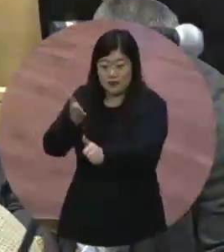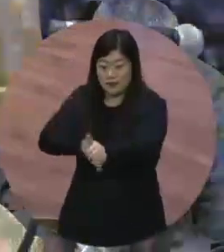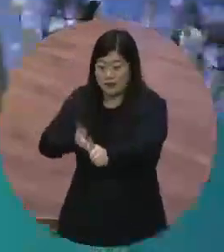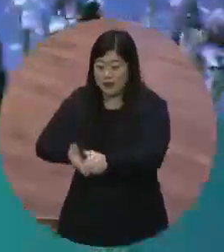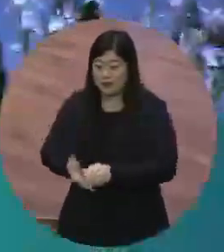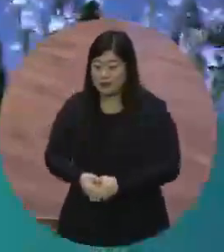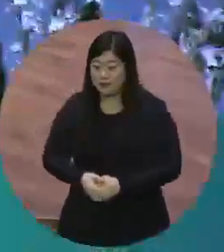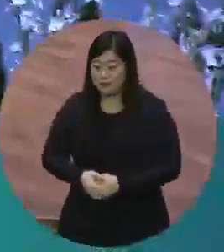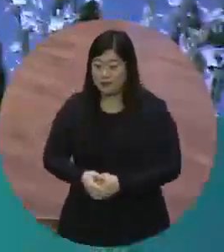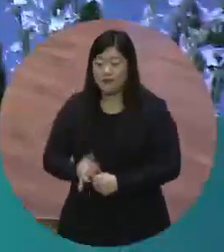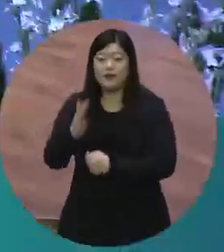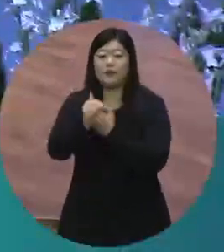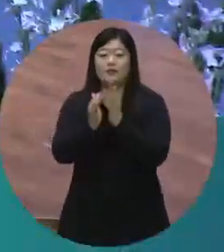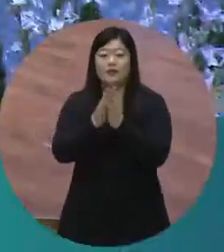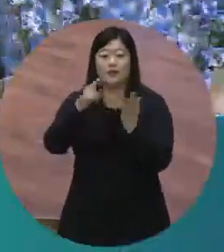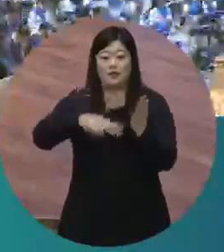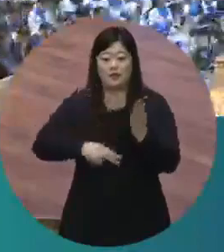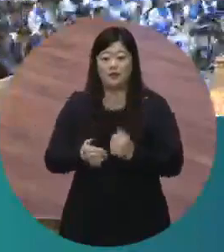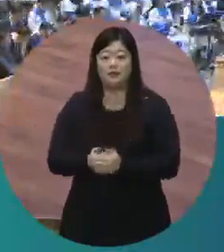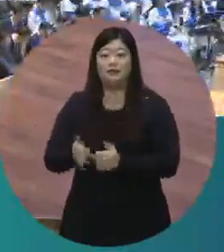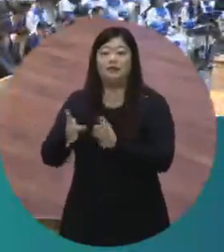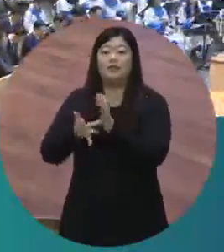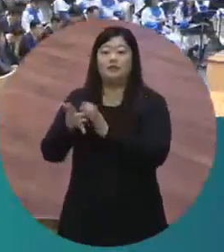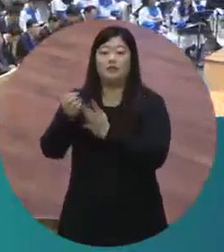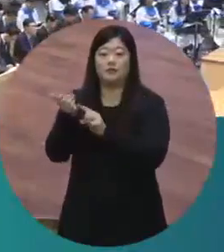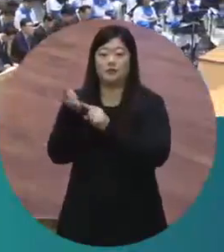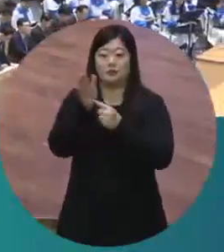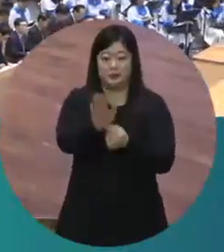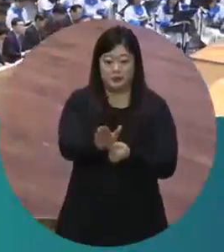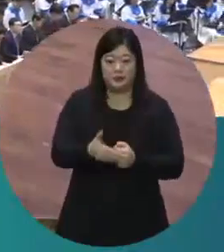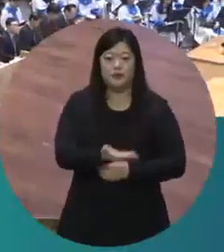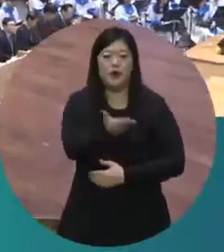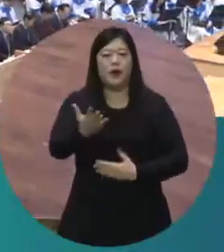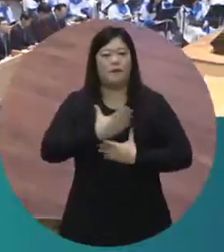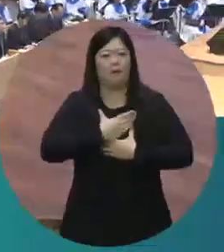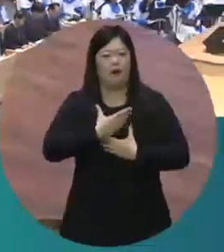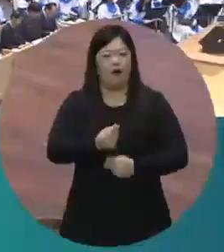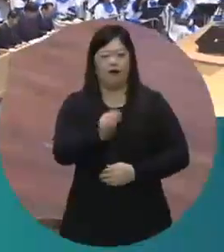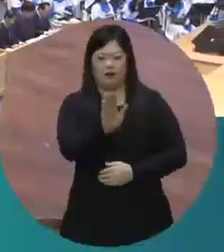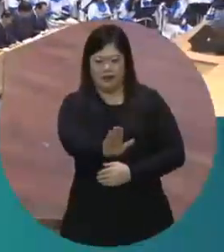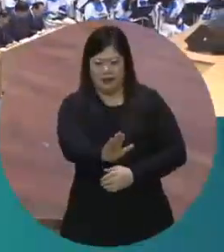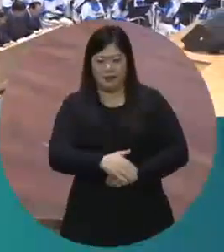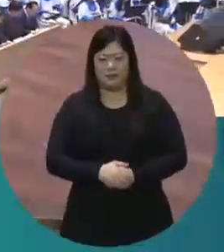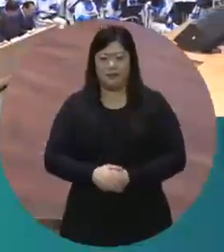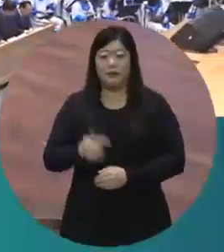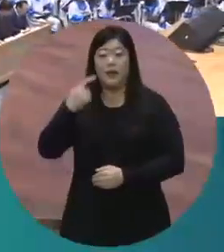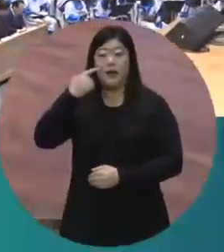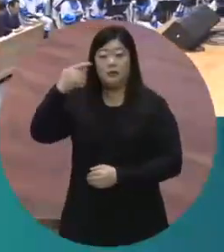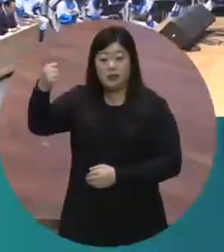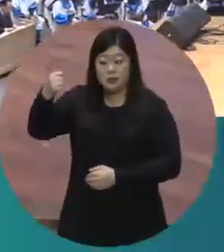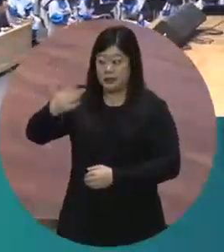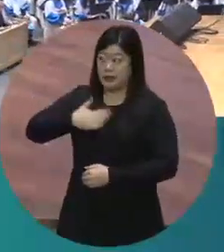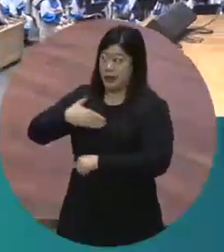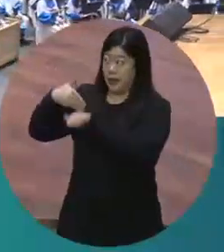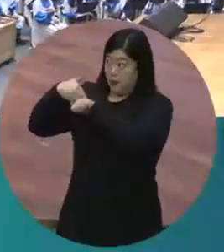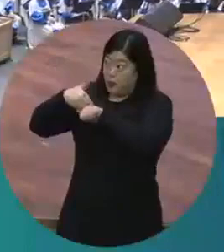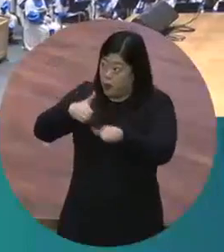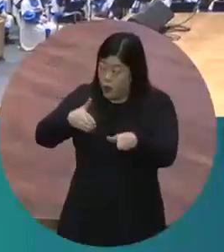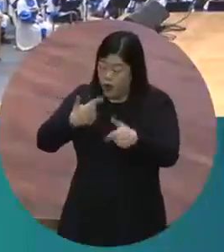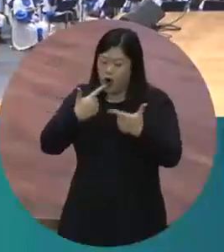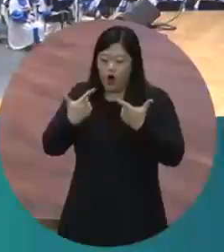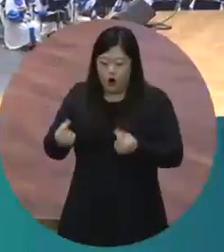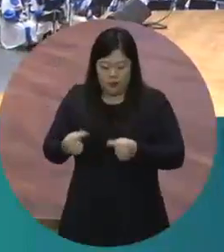21절입니다. 예수께서 또 이르시되 너에게 평강이 있을지어다. 아버지께서 나를 보내신 것 같이 나도